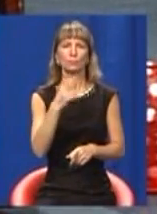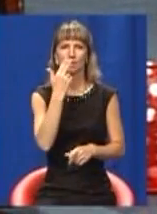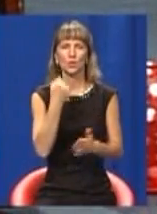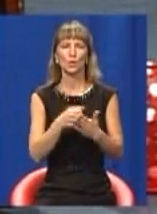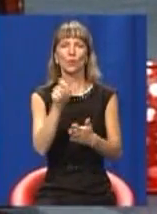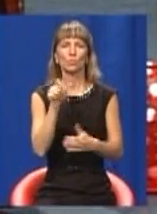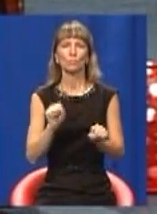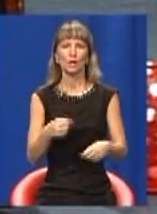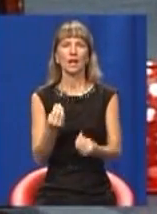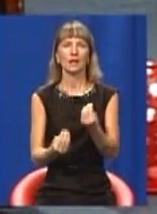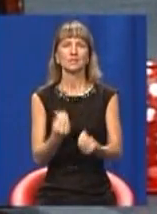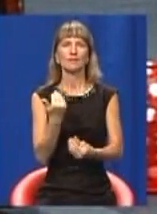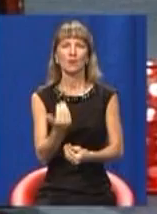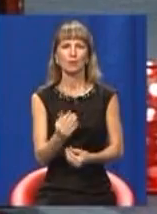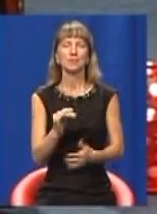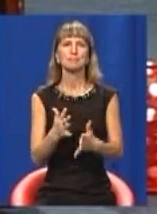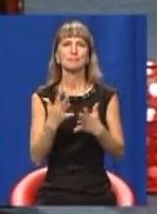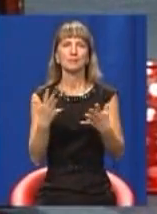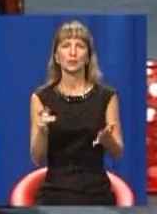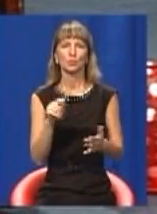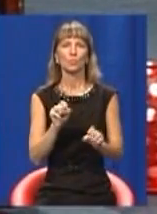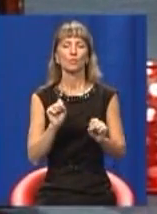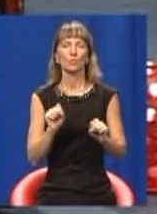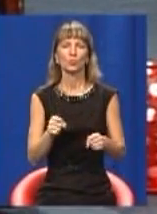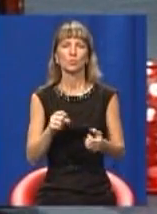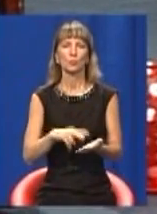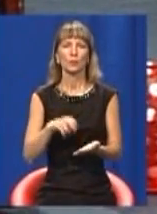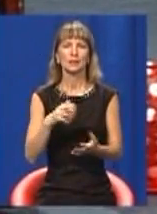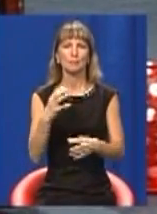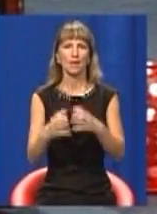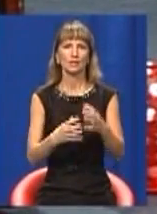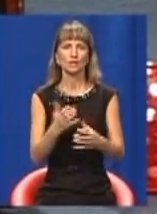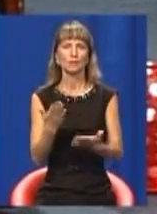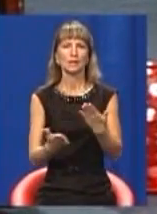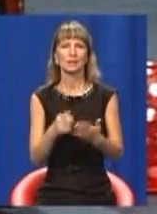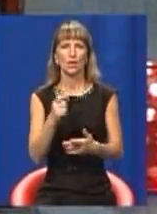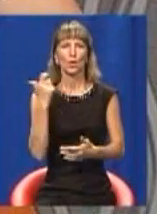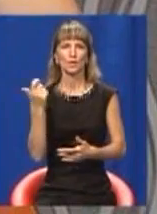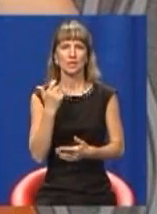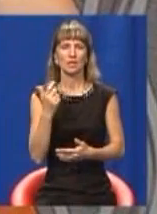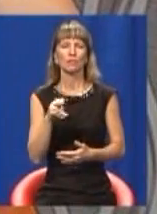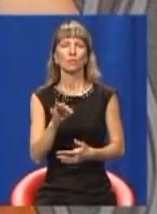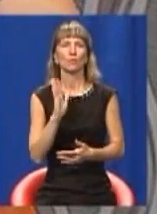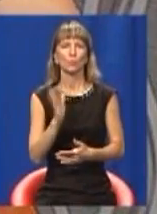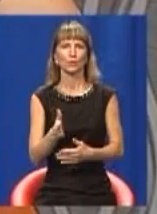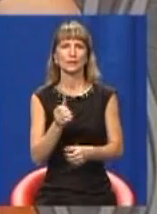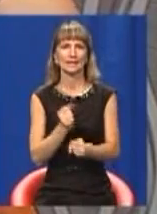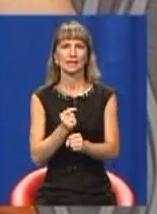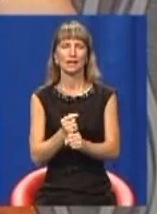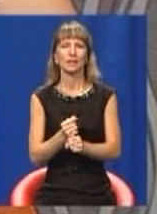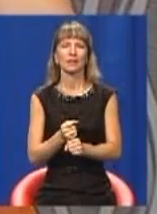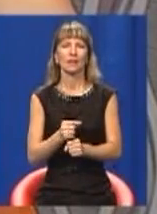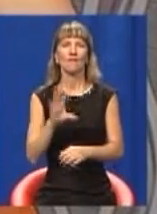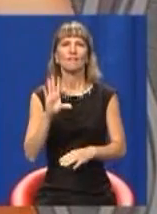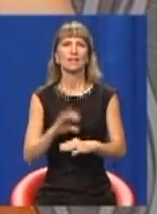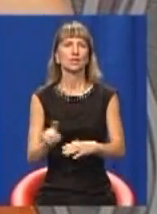людини, може гратися з вами так само, і більше того, навіть може, думаю, стрибати з м'ячиком, особливо, якщо ти її хазяїн, то вона буде робити для тебе просто все,